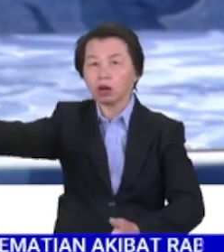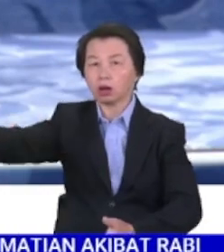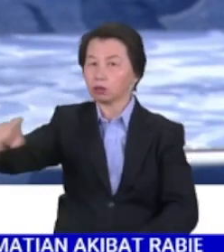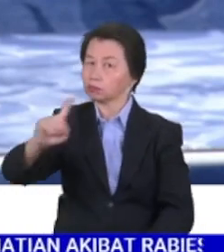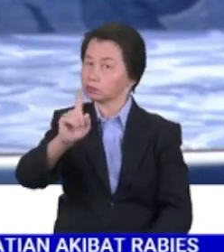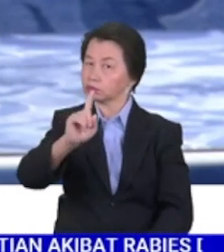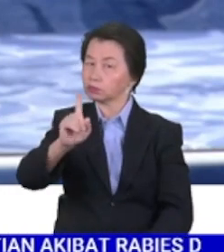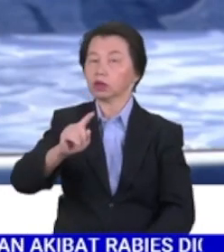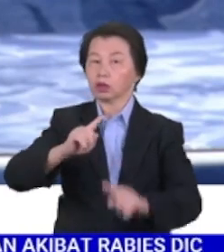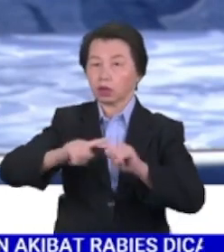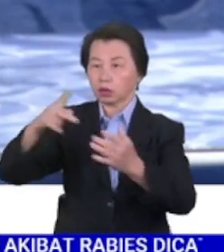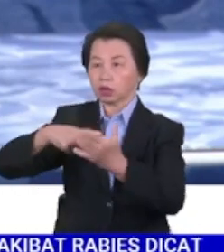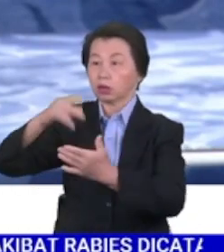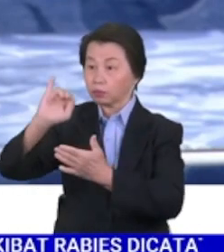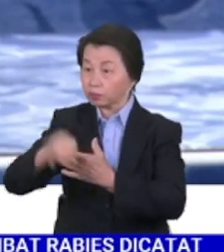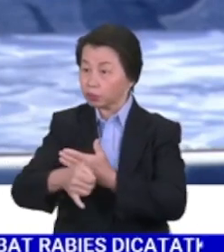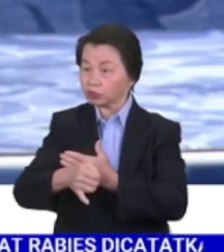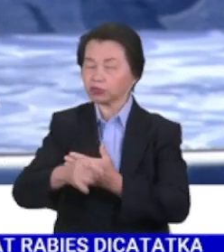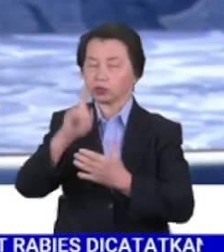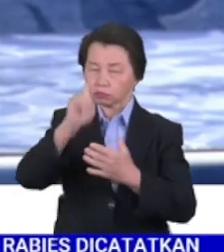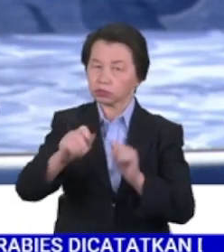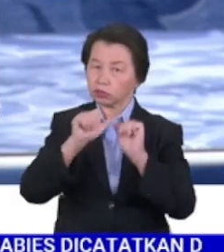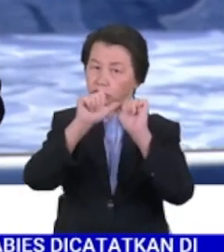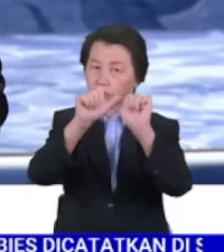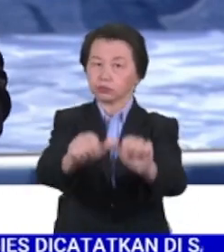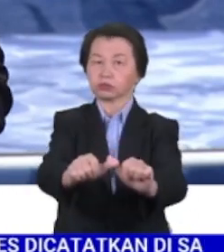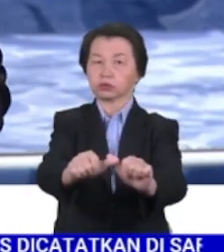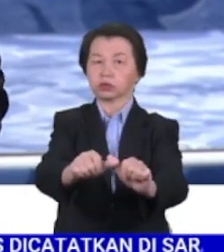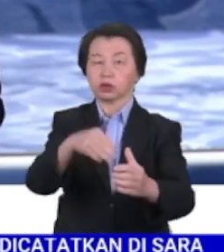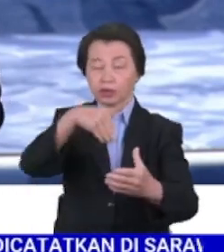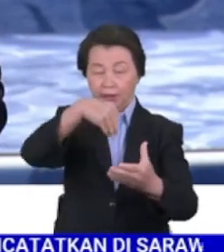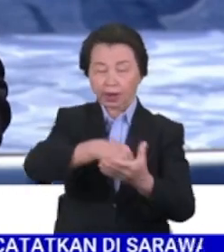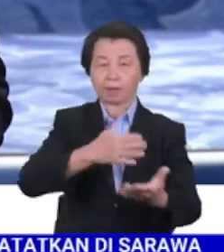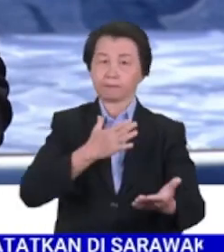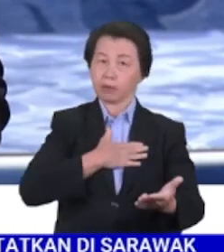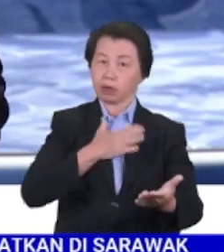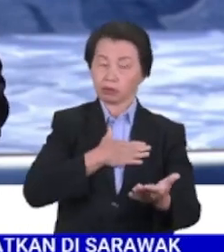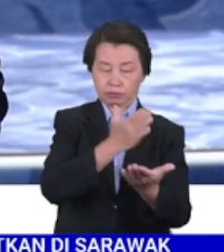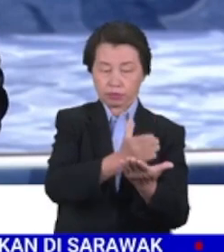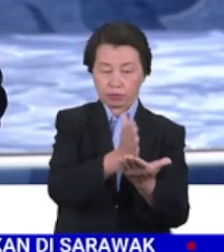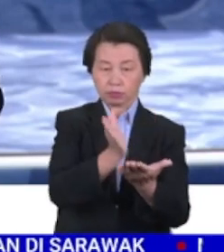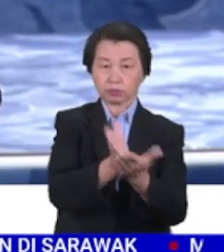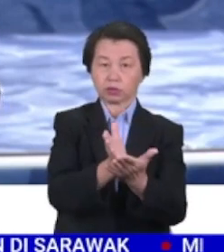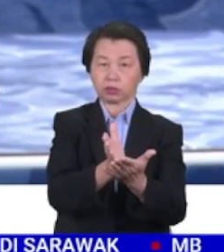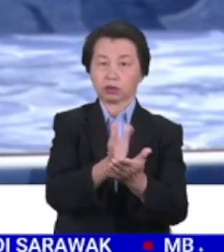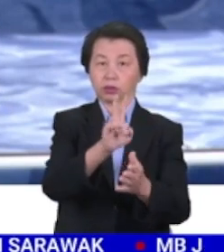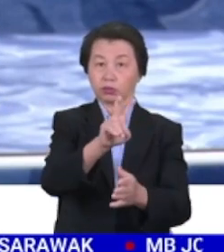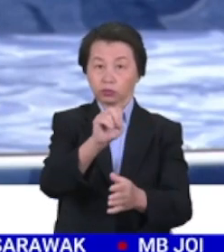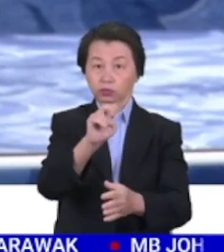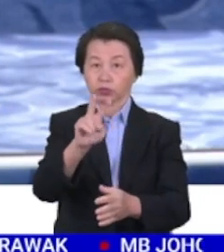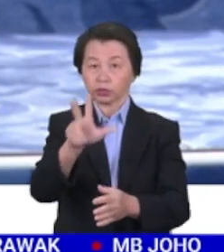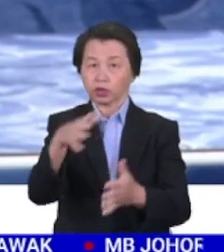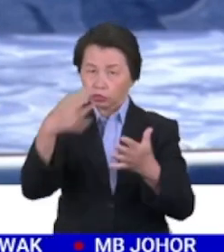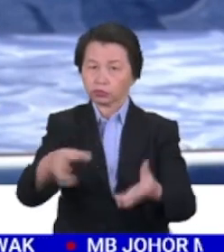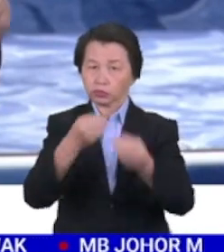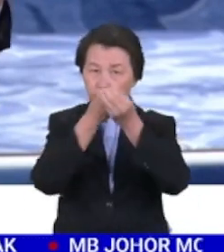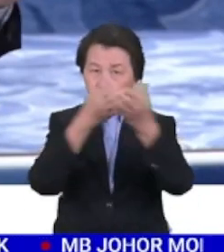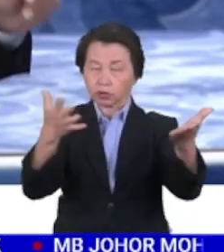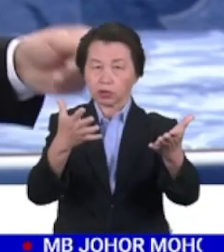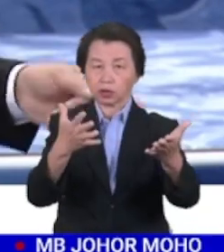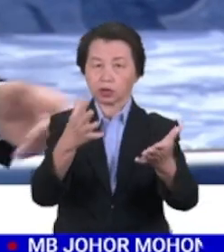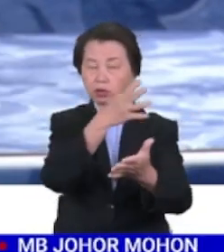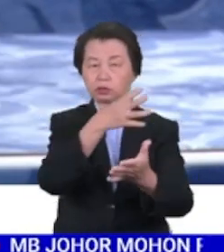Tetapi projek itu mesti diteruskan. Dalam belanjawan saya telah umumkan projek ini termasuk jabatan banjir